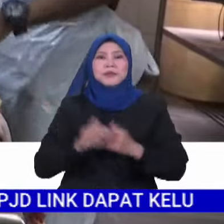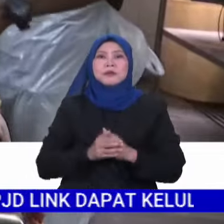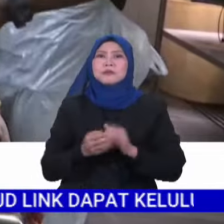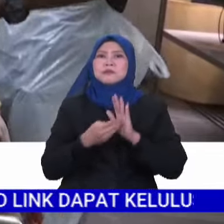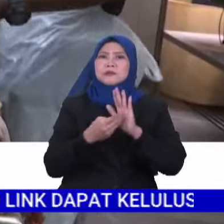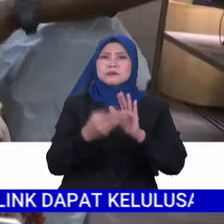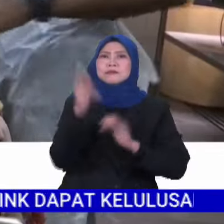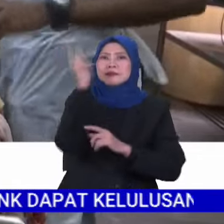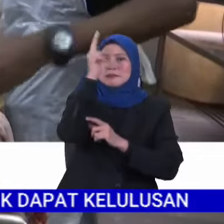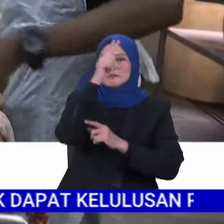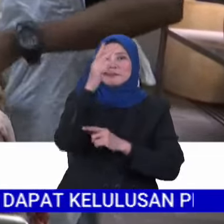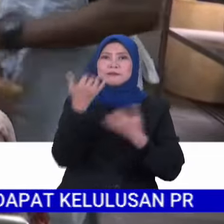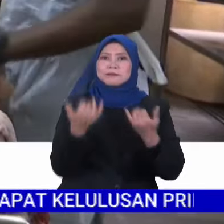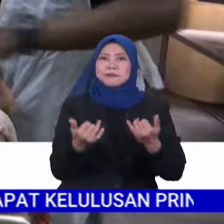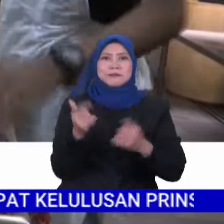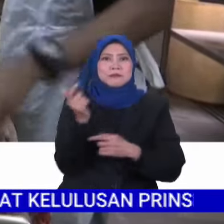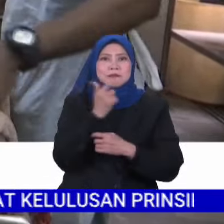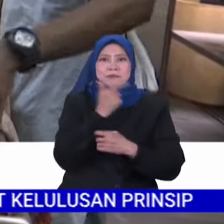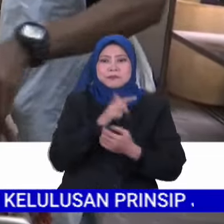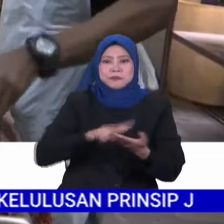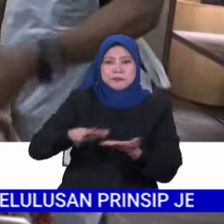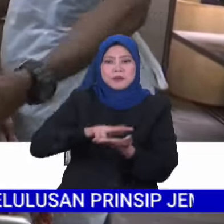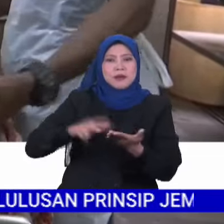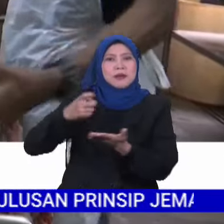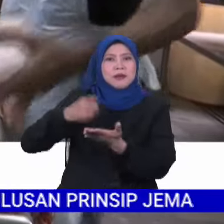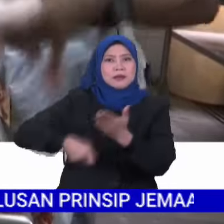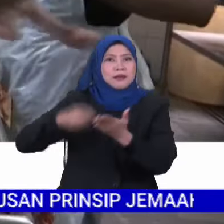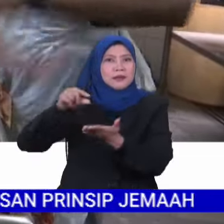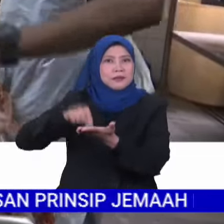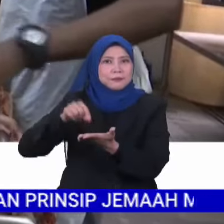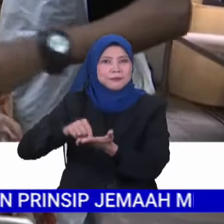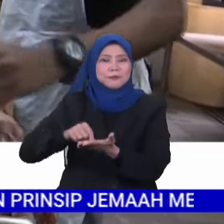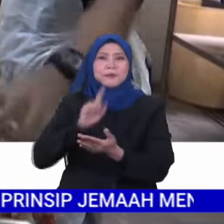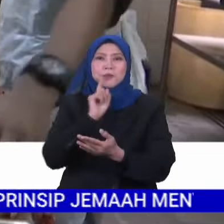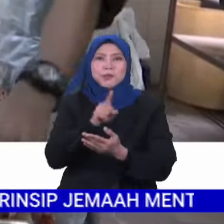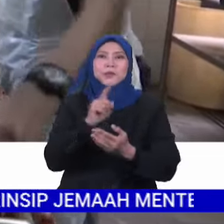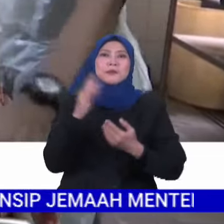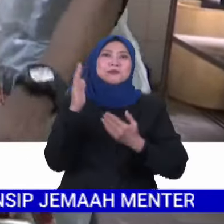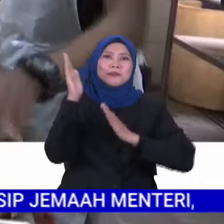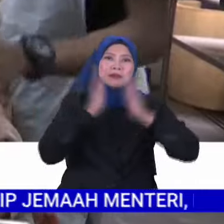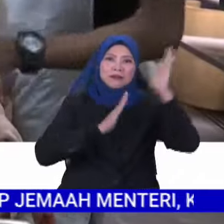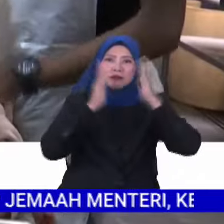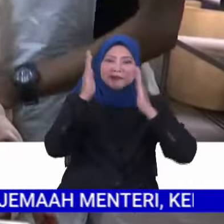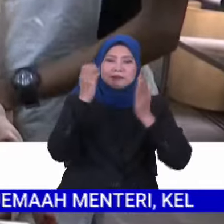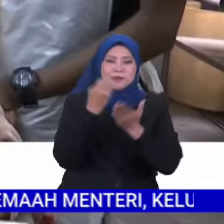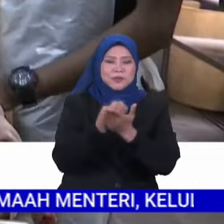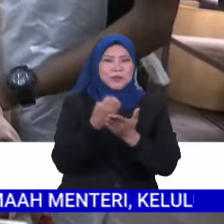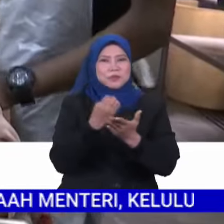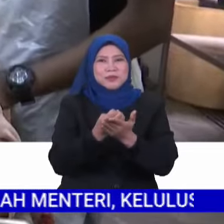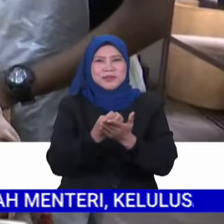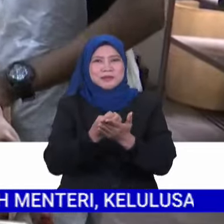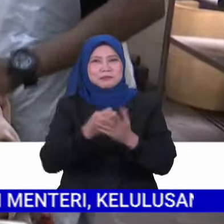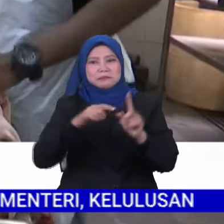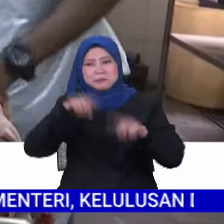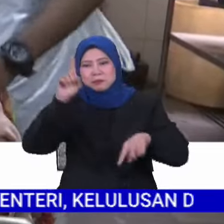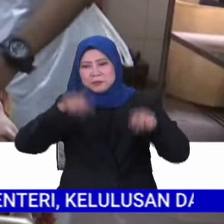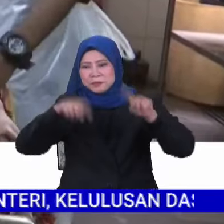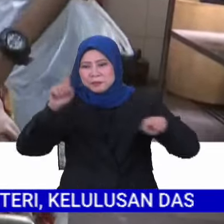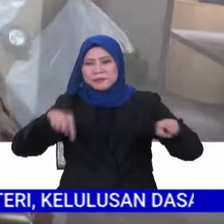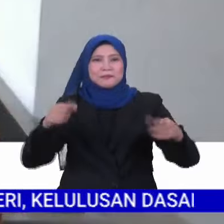kerajaan mengambil langkah untuk tidak mengapungkan harga ayam ketika negara depan keadaan ekonomi yang tidak menentu